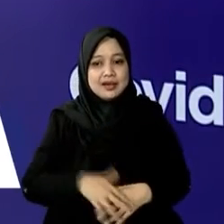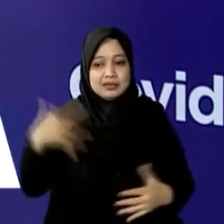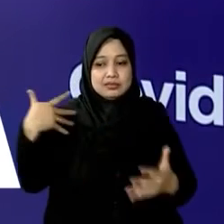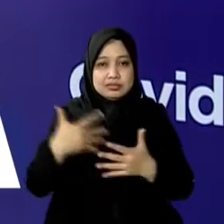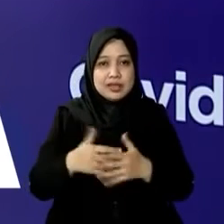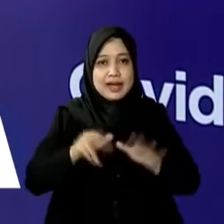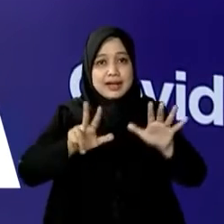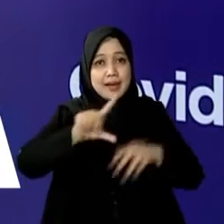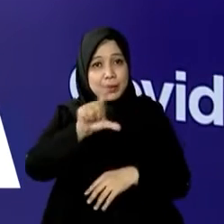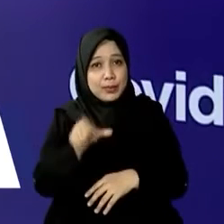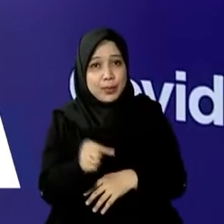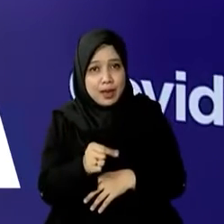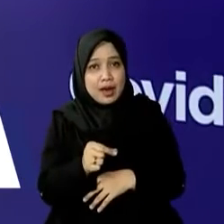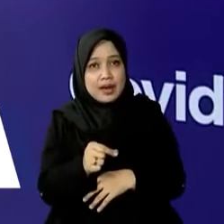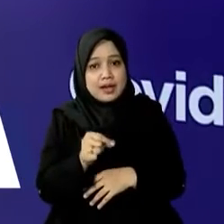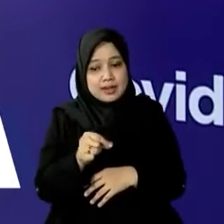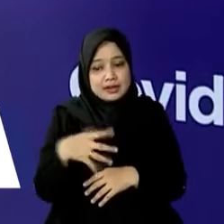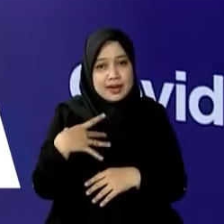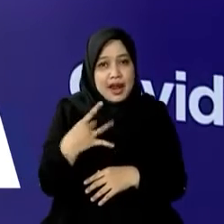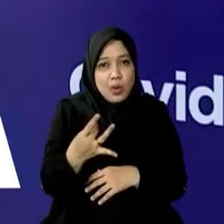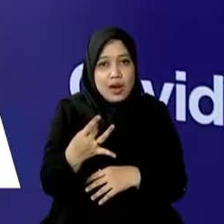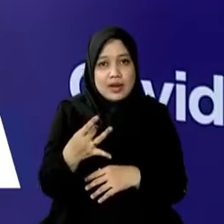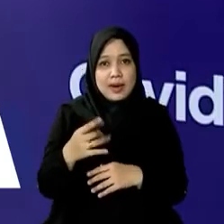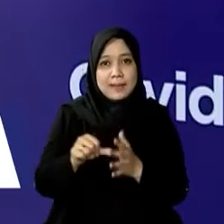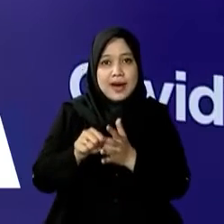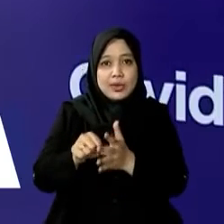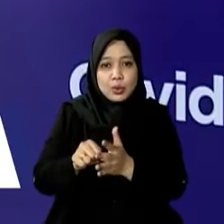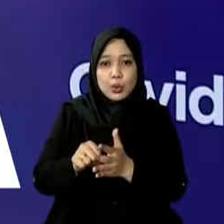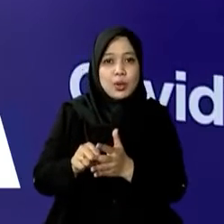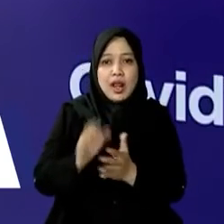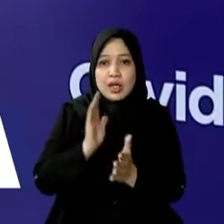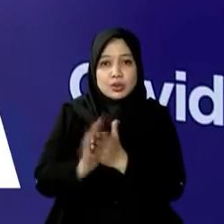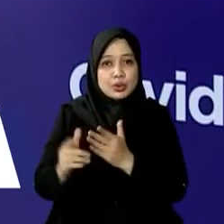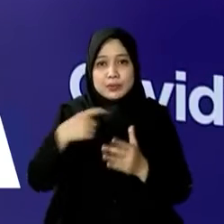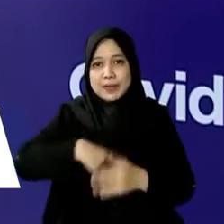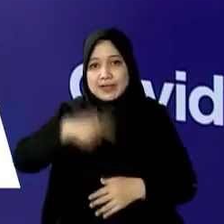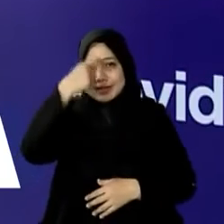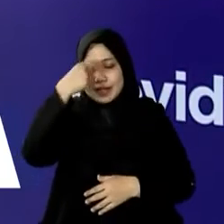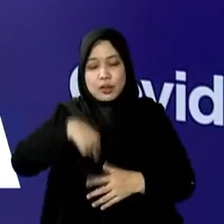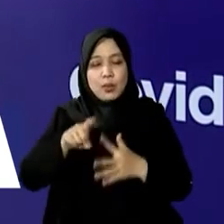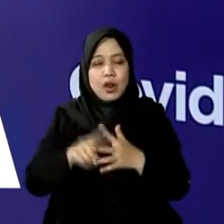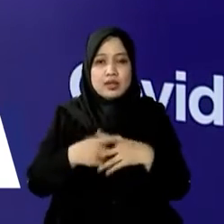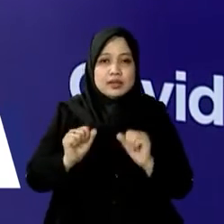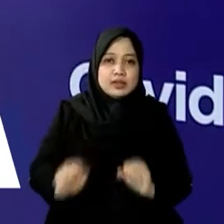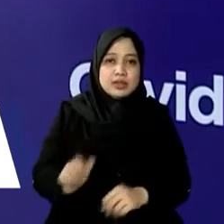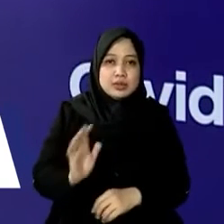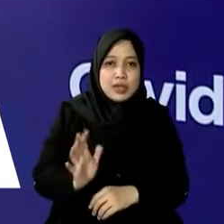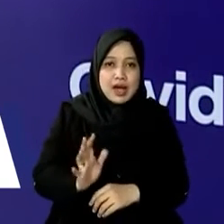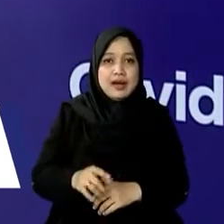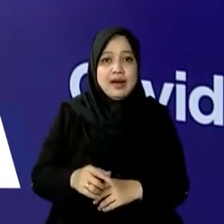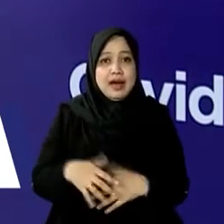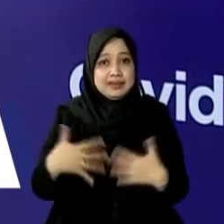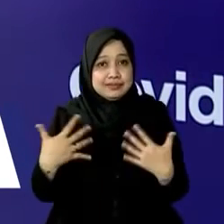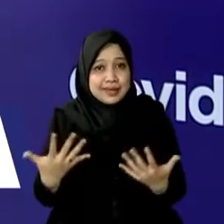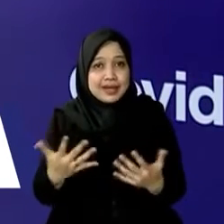kita secara relawan yang tidak terjelang Sung menangani pasien sudah mulai agak kelelahan apalagi relawan-relawan yang tentunya harus menggunakan